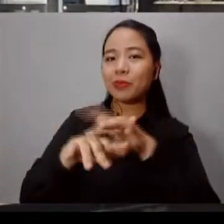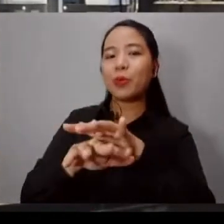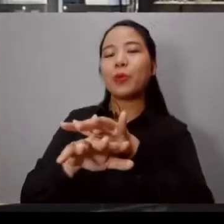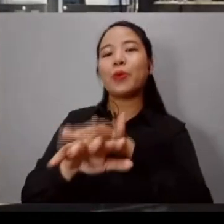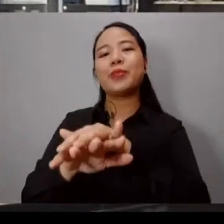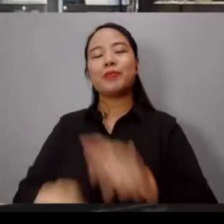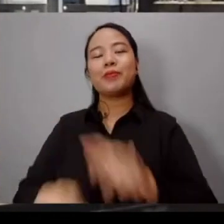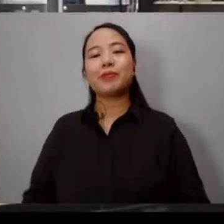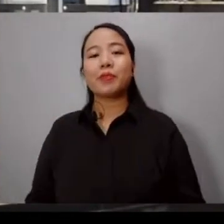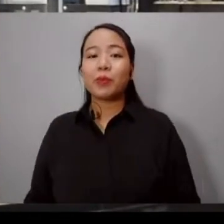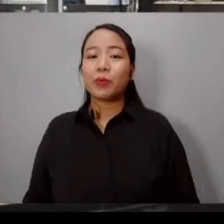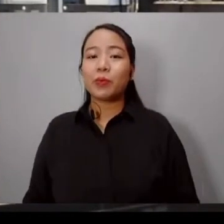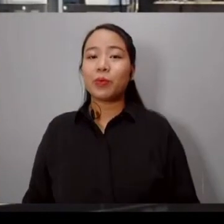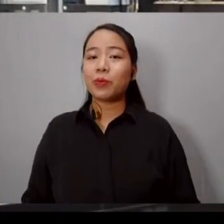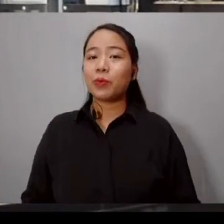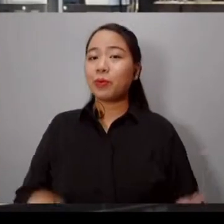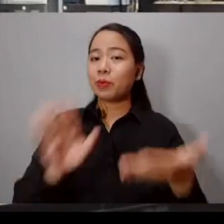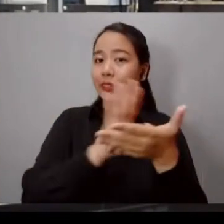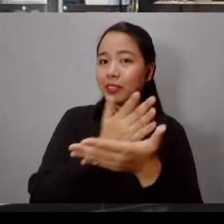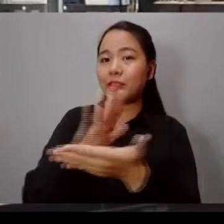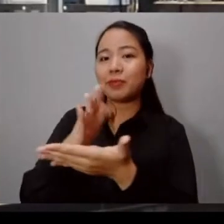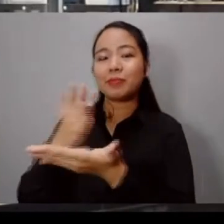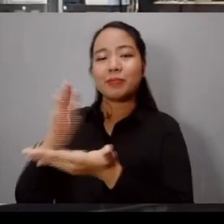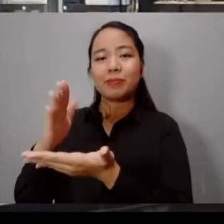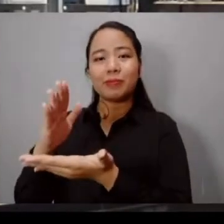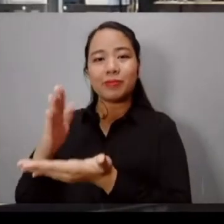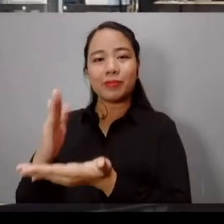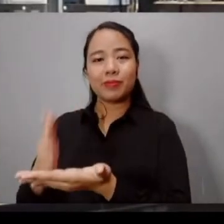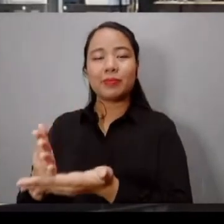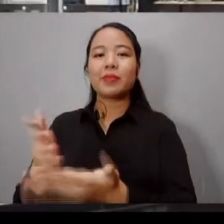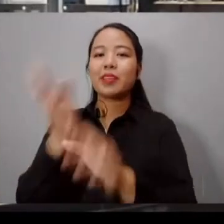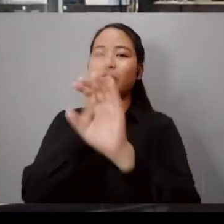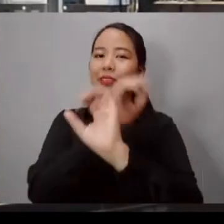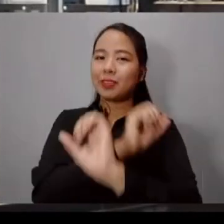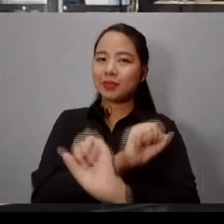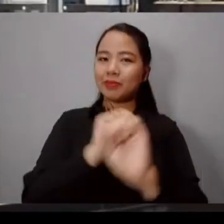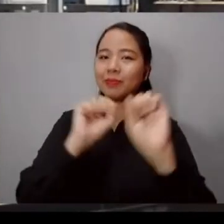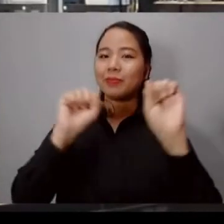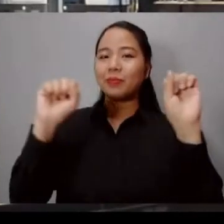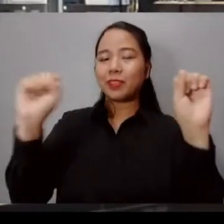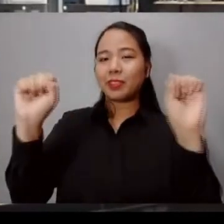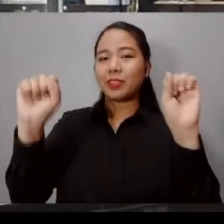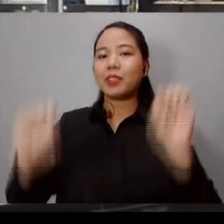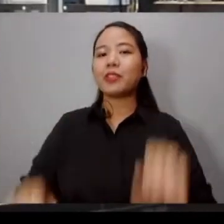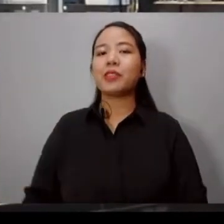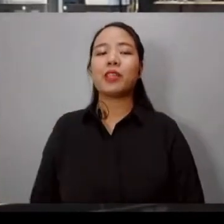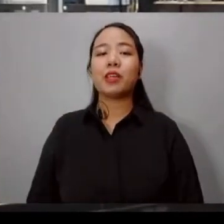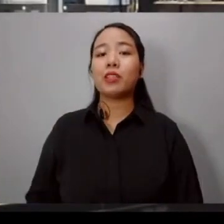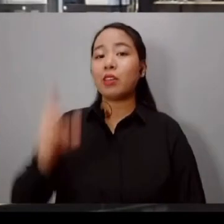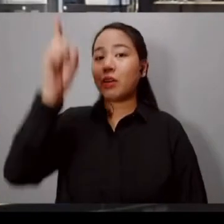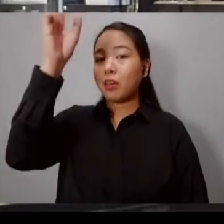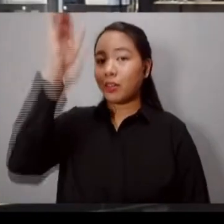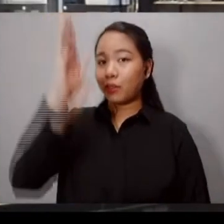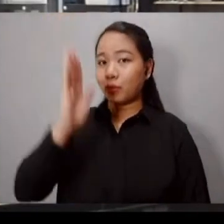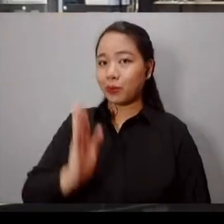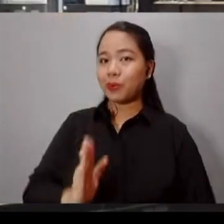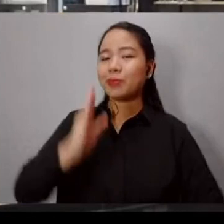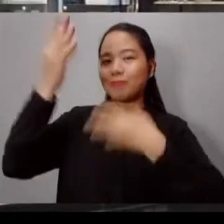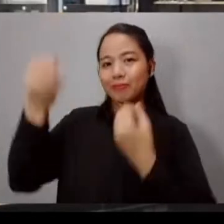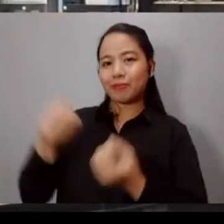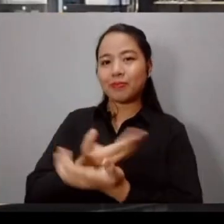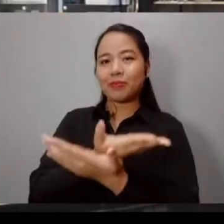tipong upang pagsaluhan ang kaligtasan, ang loob ng